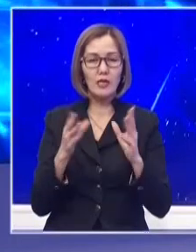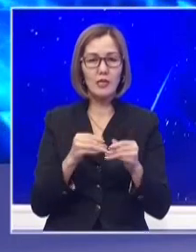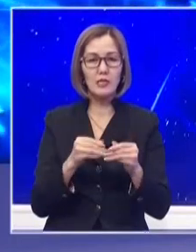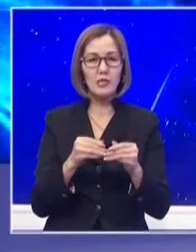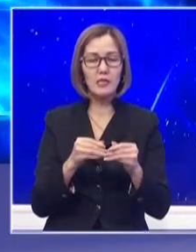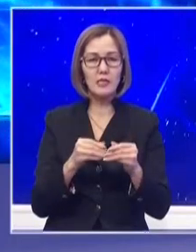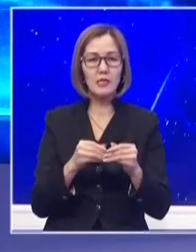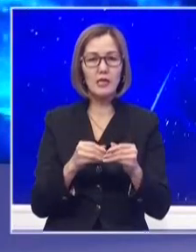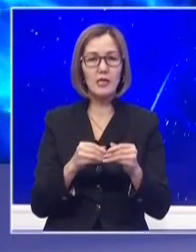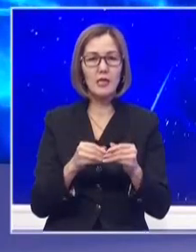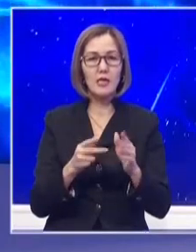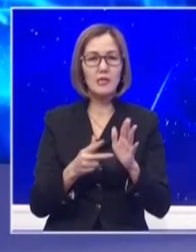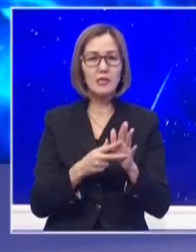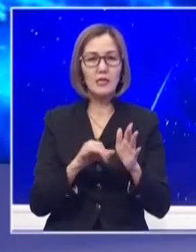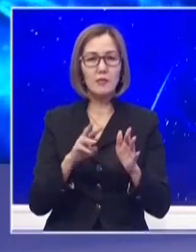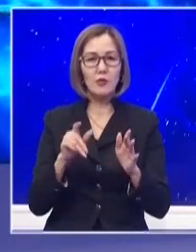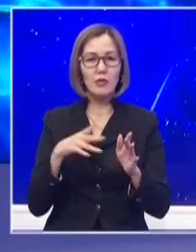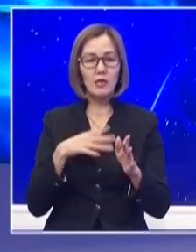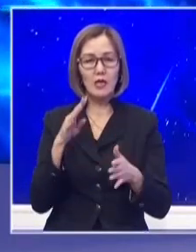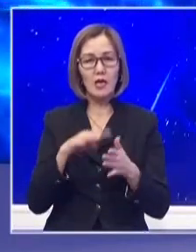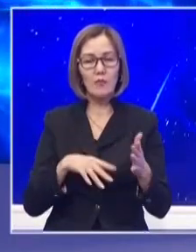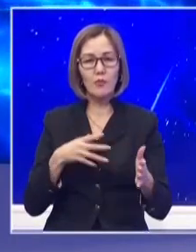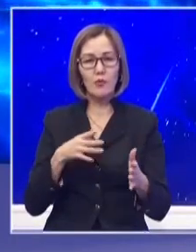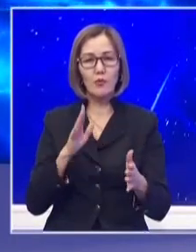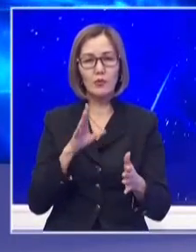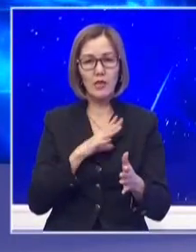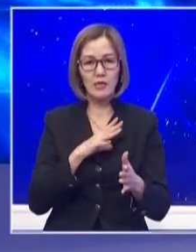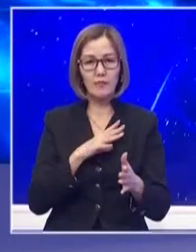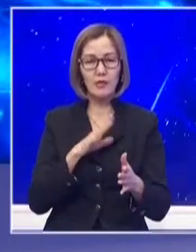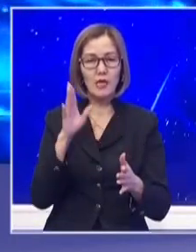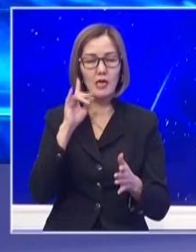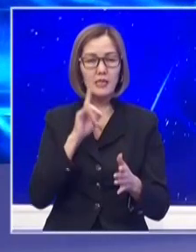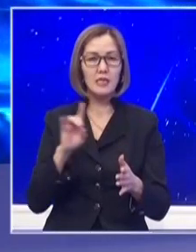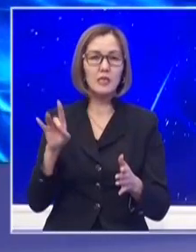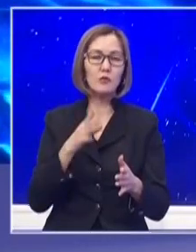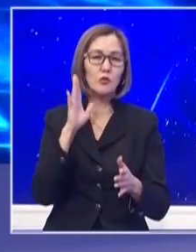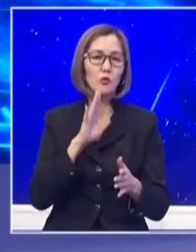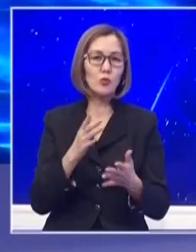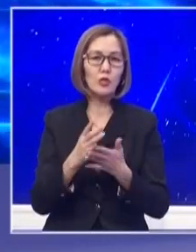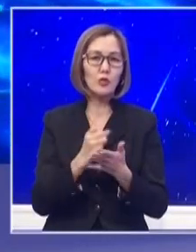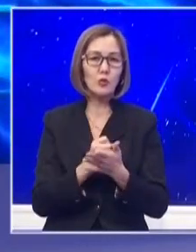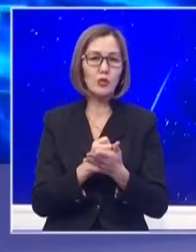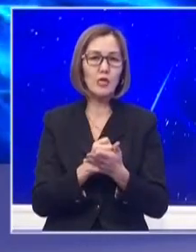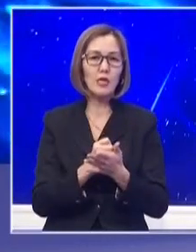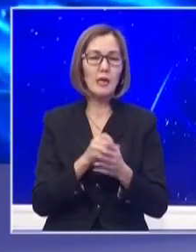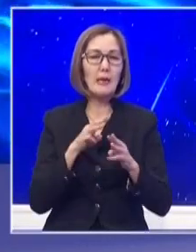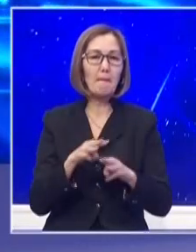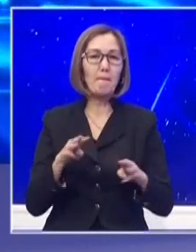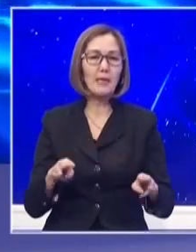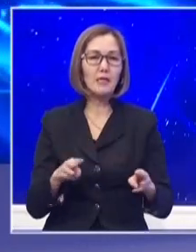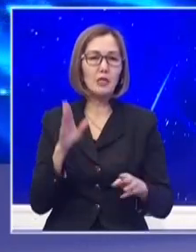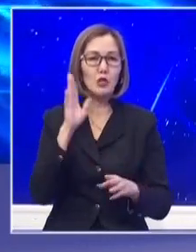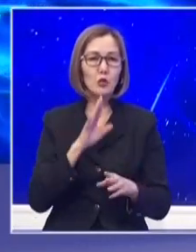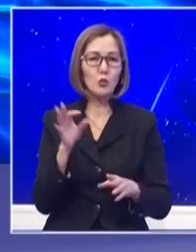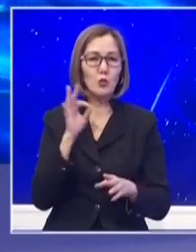толтырылған. Нәтижесінде жалпы сомасы 8 миллион теңгеге айыппұл салыныпты. Қазақстан Республикасы су ресурстары және ирригация министрі